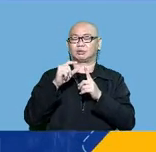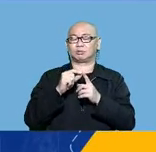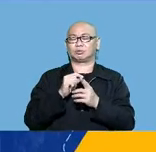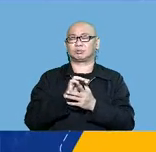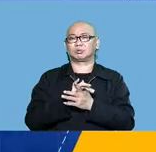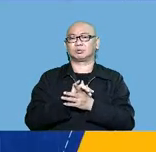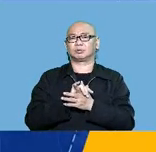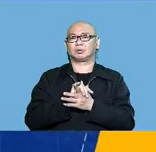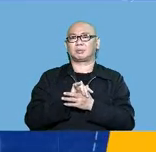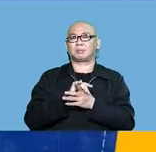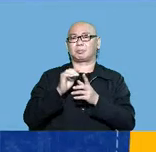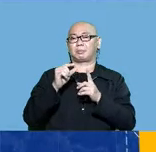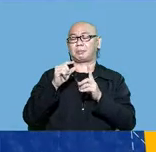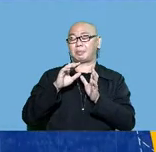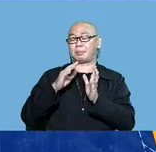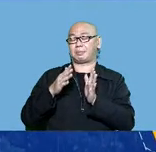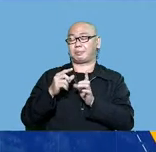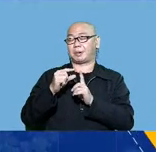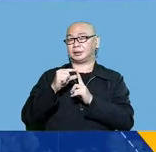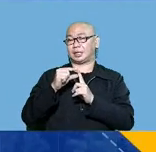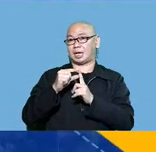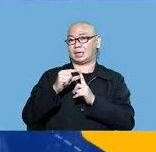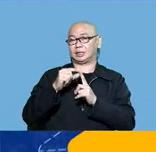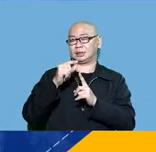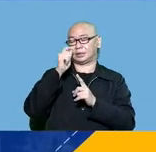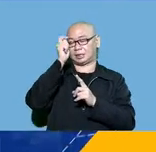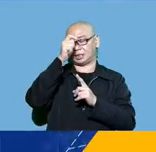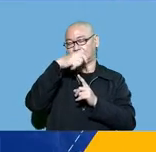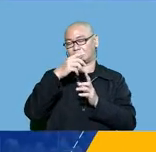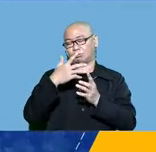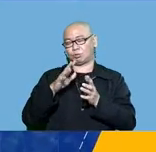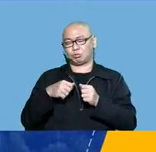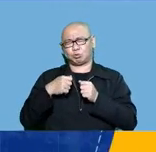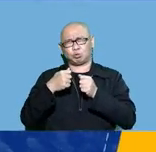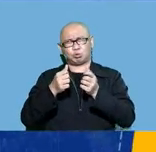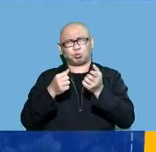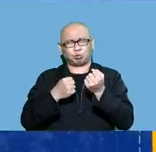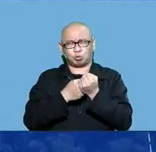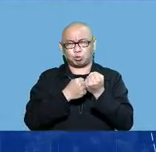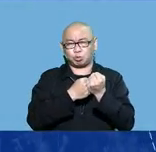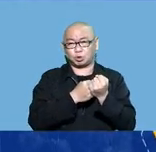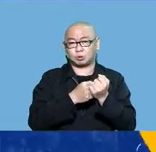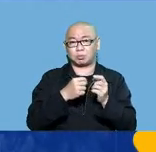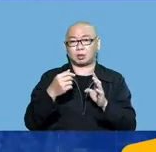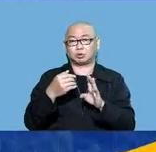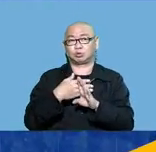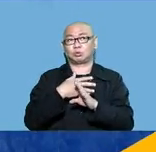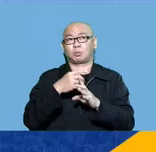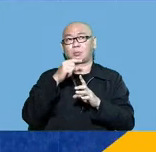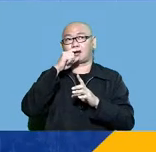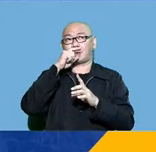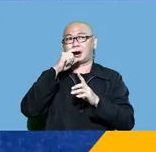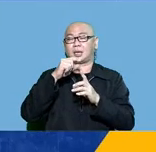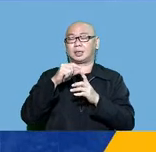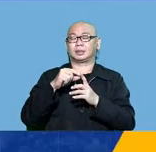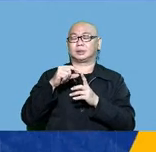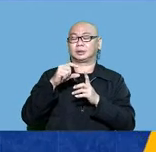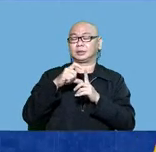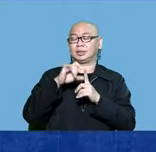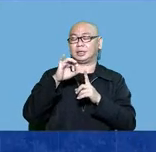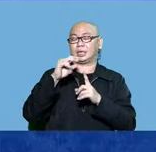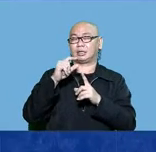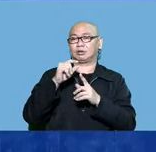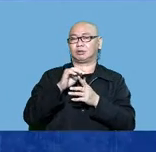dan Kemahasiswaan yang telah mensupport, mendorong penuh, termasuk Pak Direktur selalu menyampaikan berapa tahun